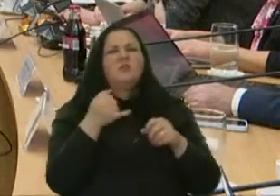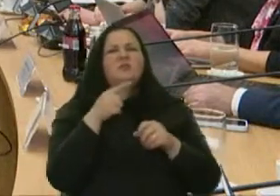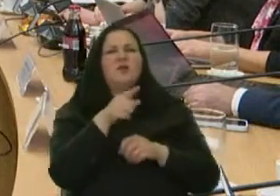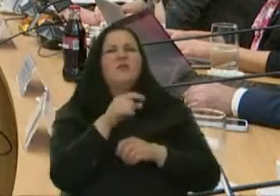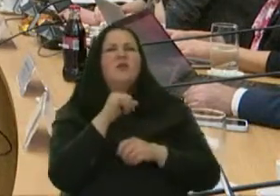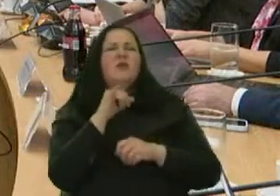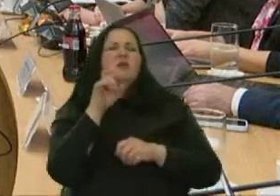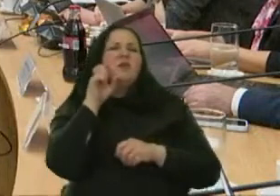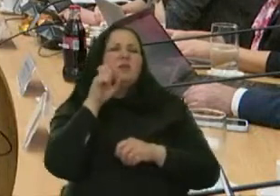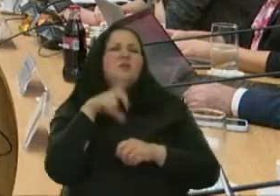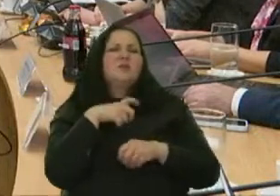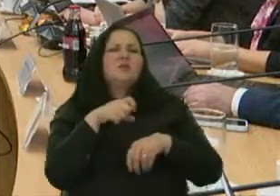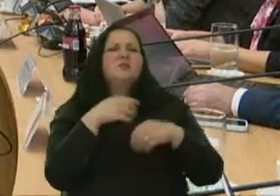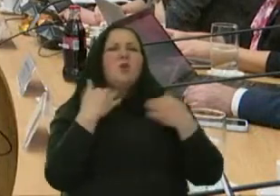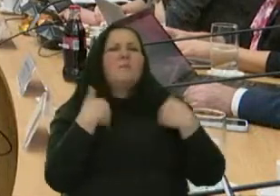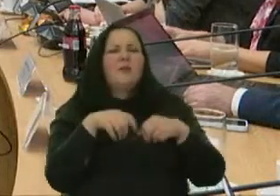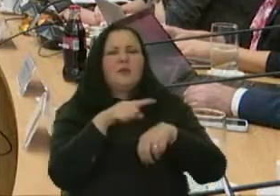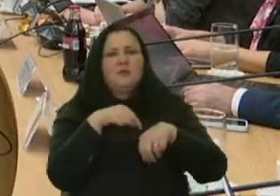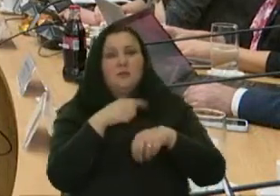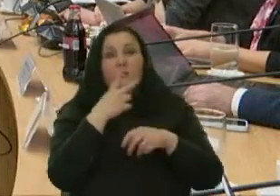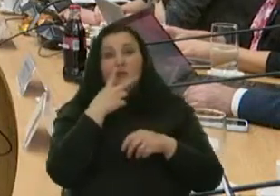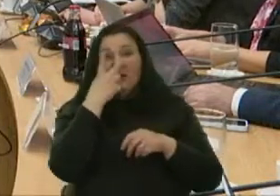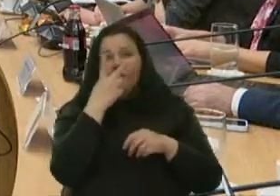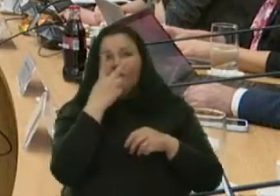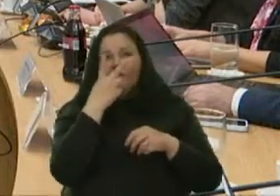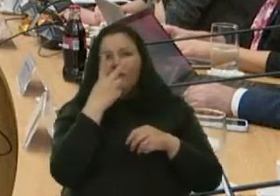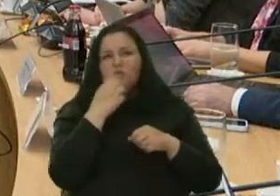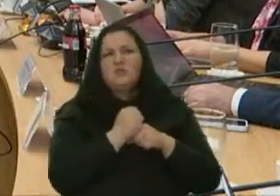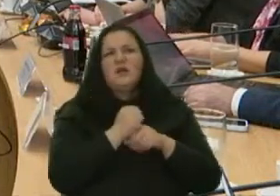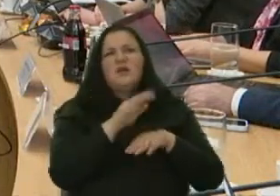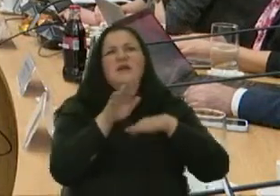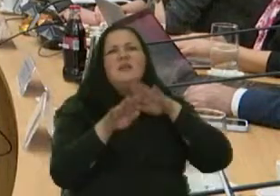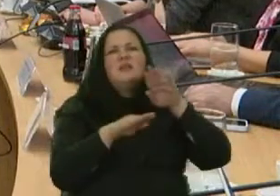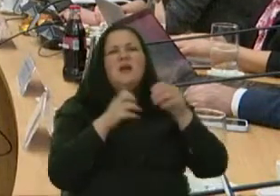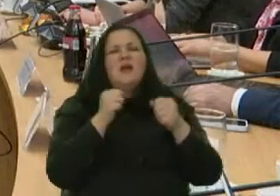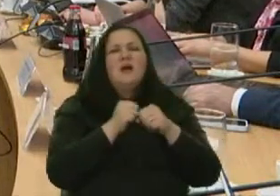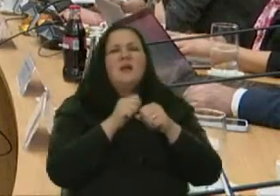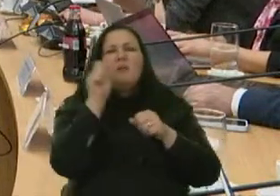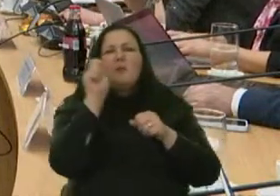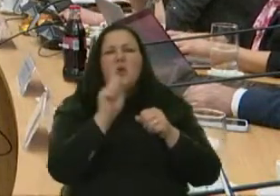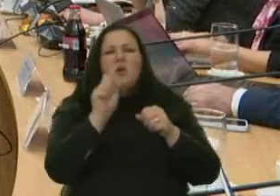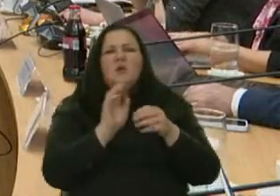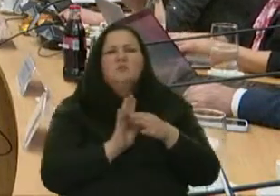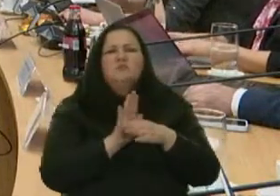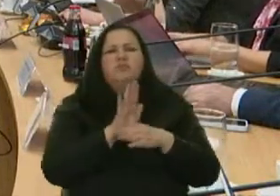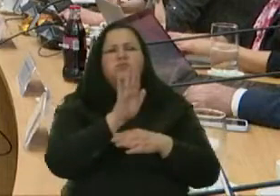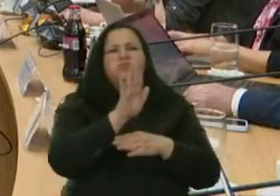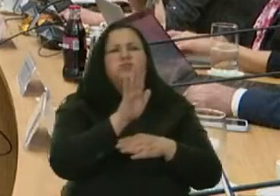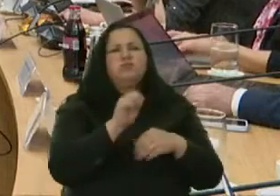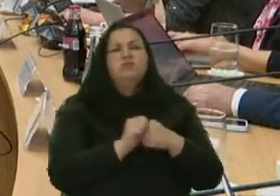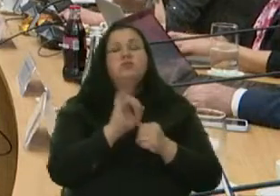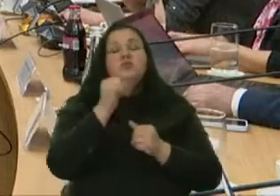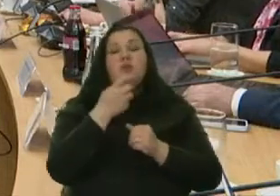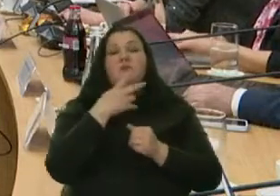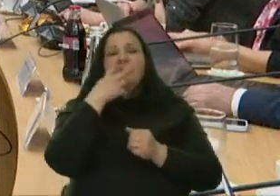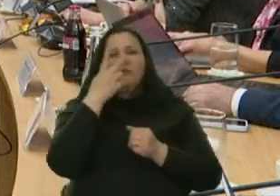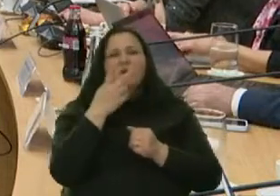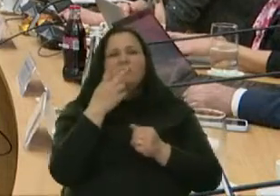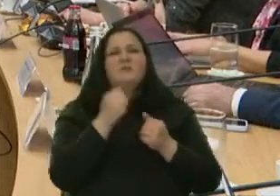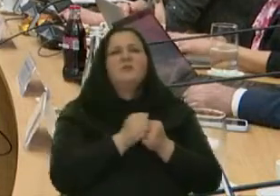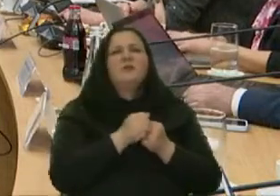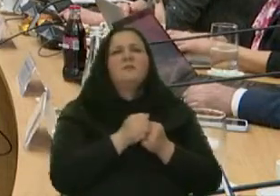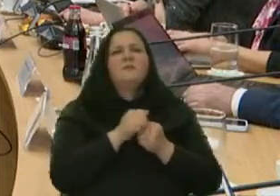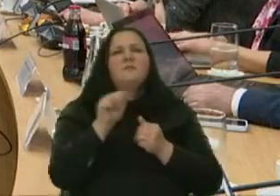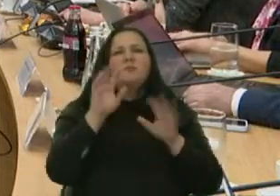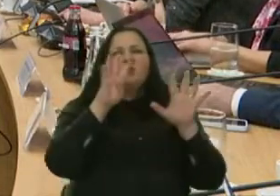considerați o pierdere de timp însă având în vedere ritmul la care progresează proiectele din Cluj și având în vedere că exact așa cum ați